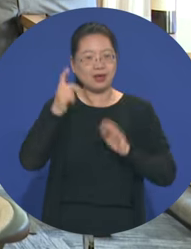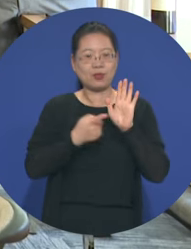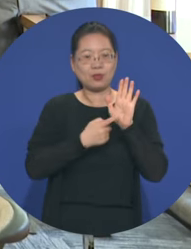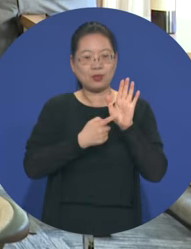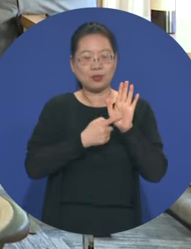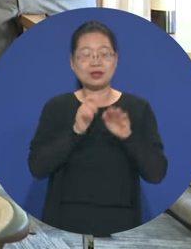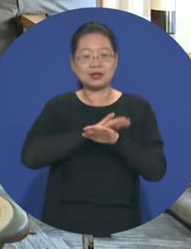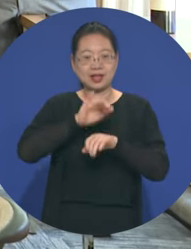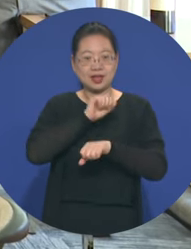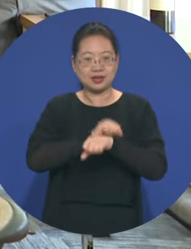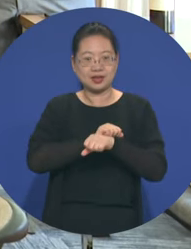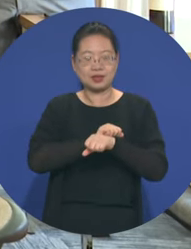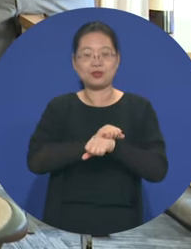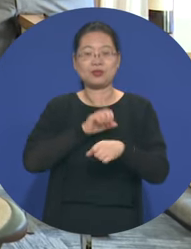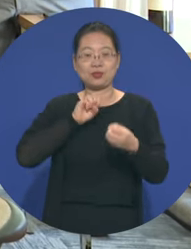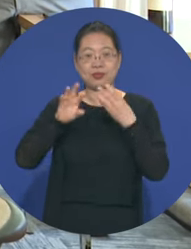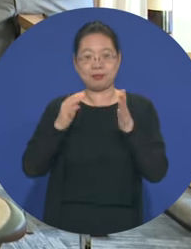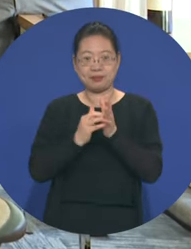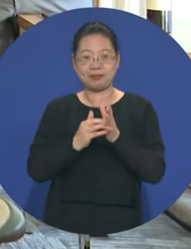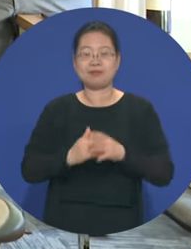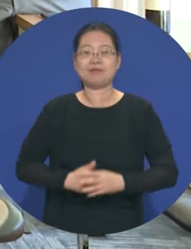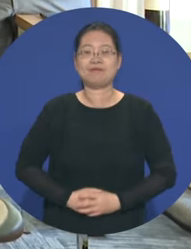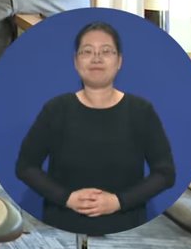잘하겠다고 적극 화답했습니다